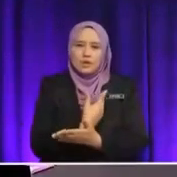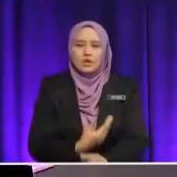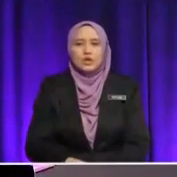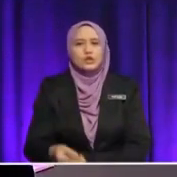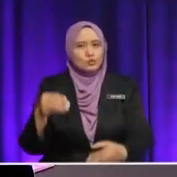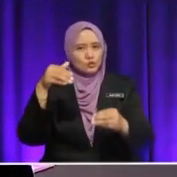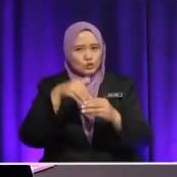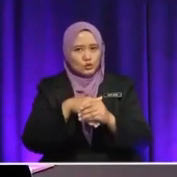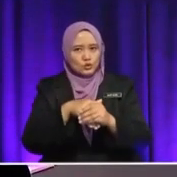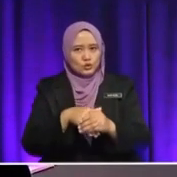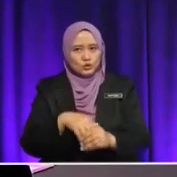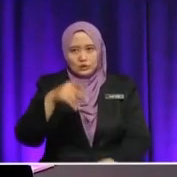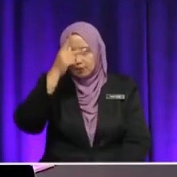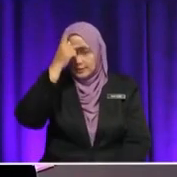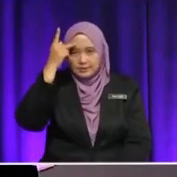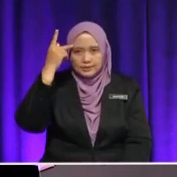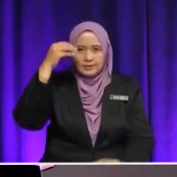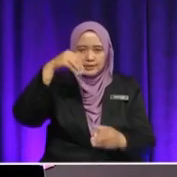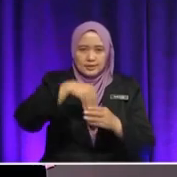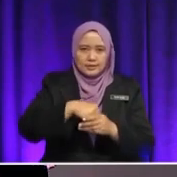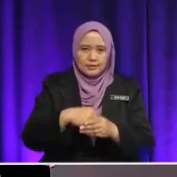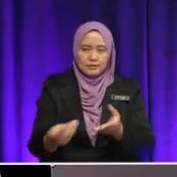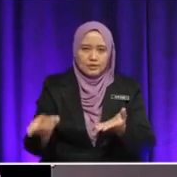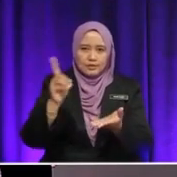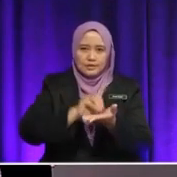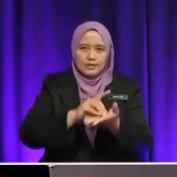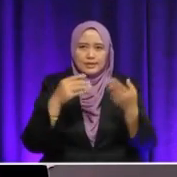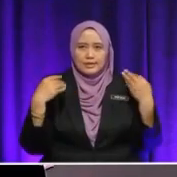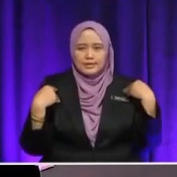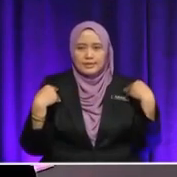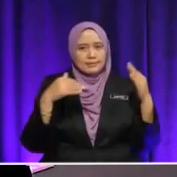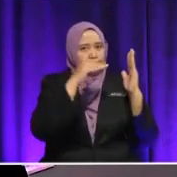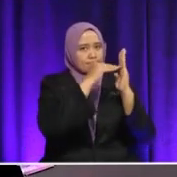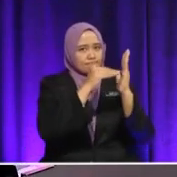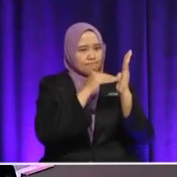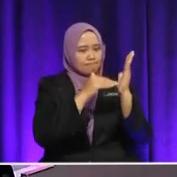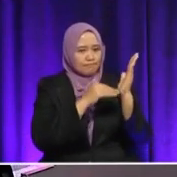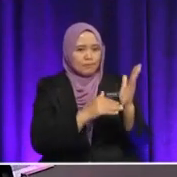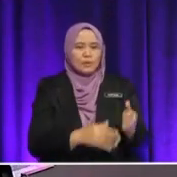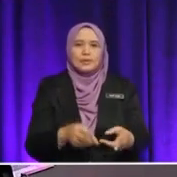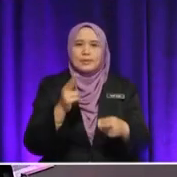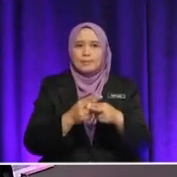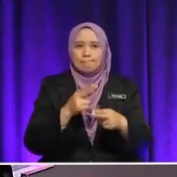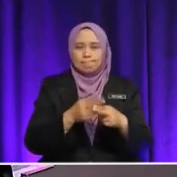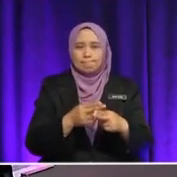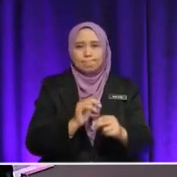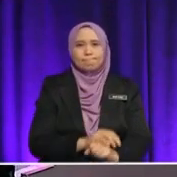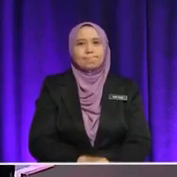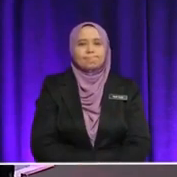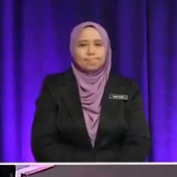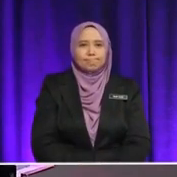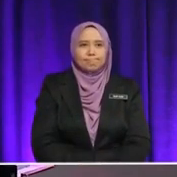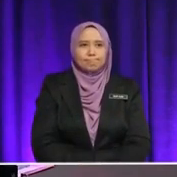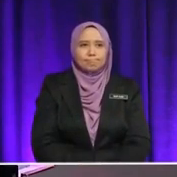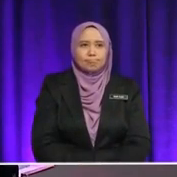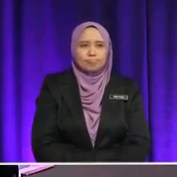pendaftaran Ade senarai nama berbeza dengan aku yang akan menyebut tentang hari ini tadi Oke saya tidak